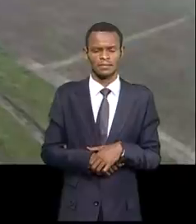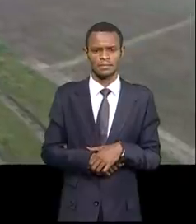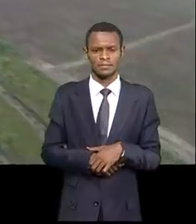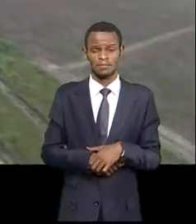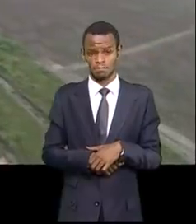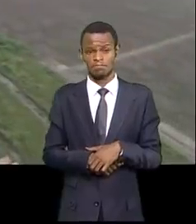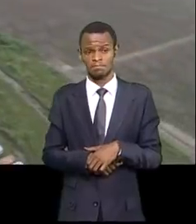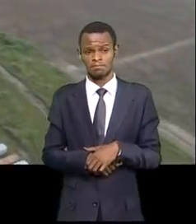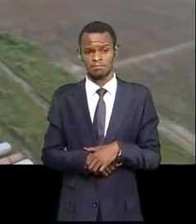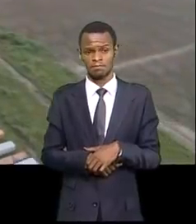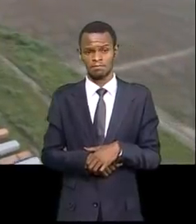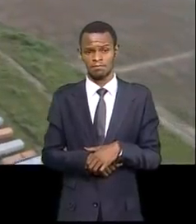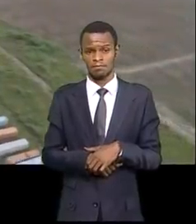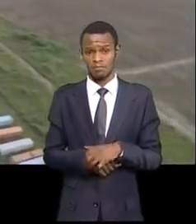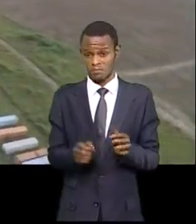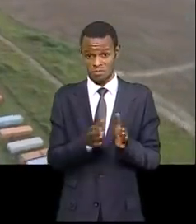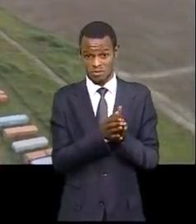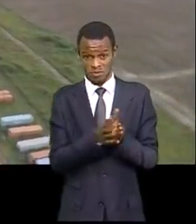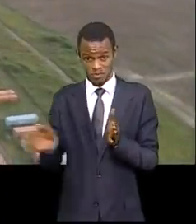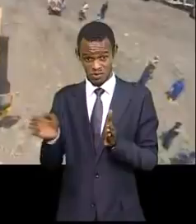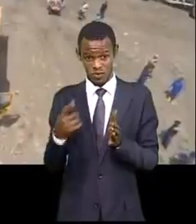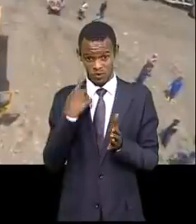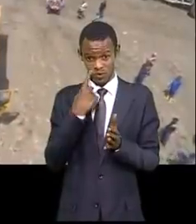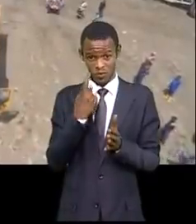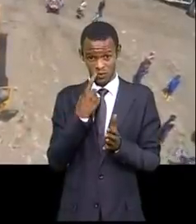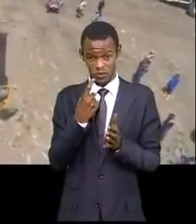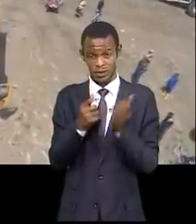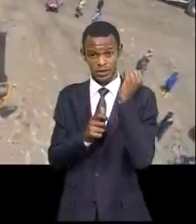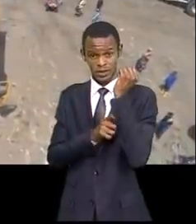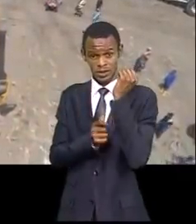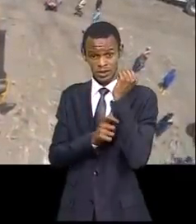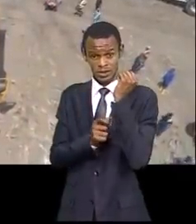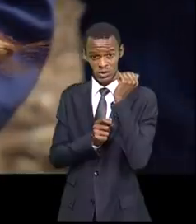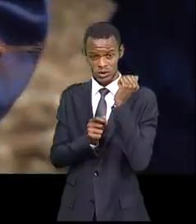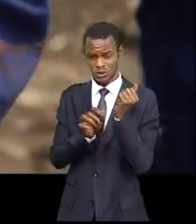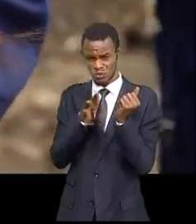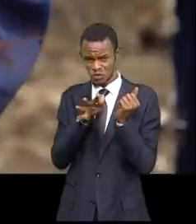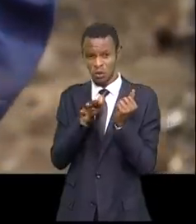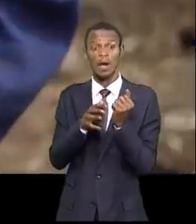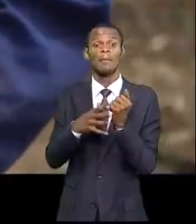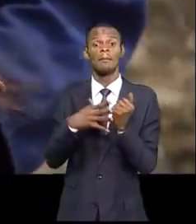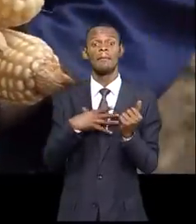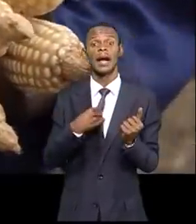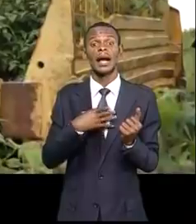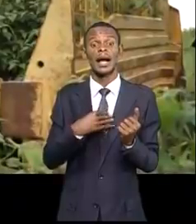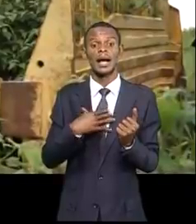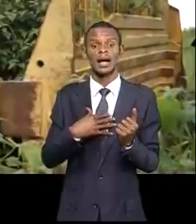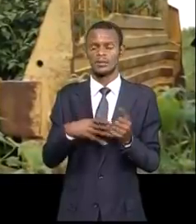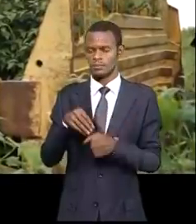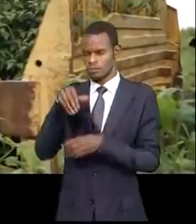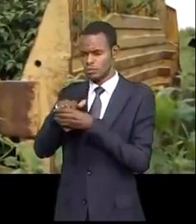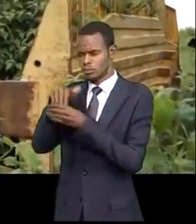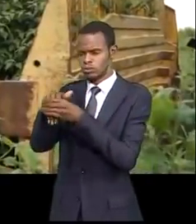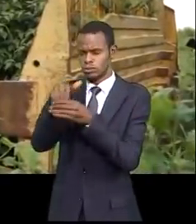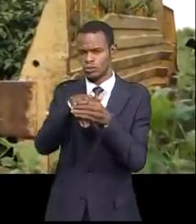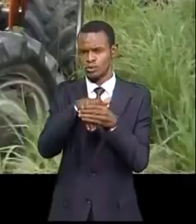pour cette saison expérimentale le maïs variété sc 319 au maïs blanc a été on sait mons et les difficultés dues au